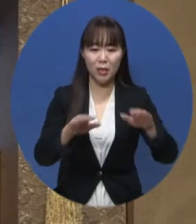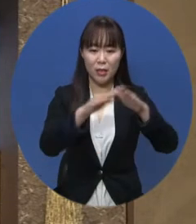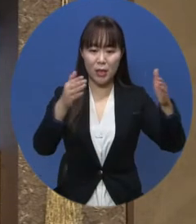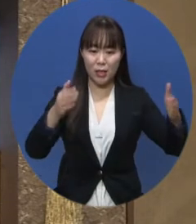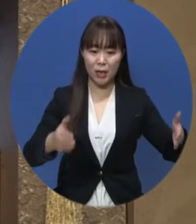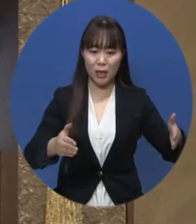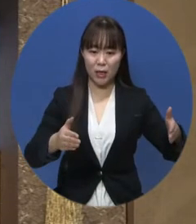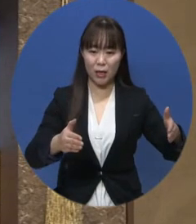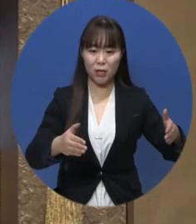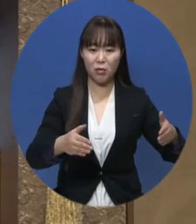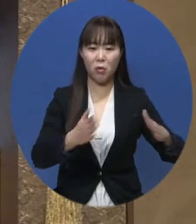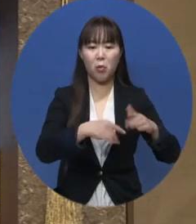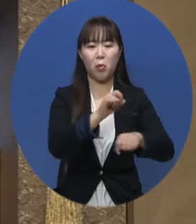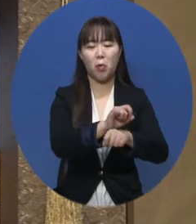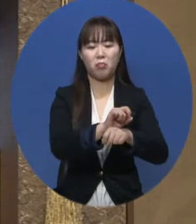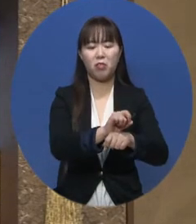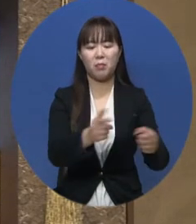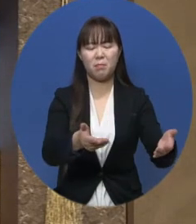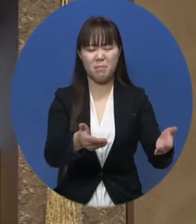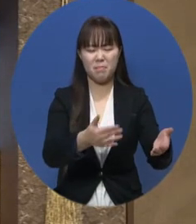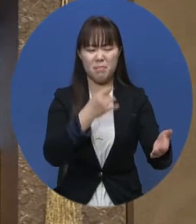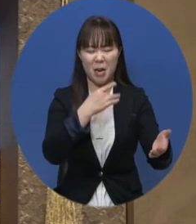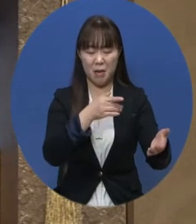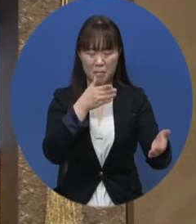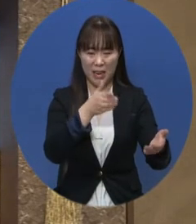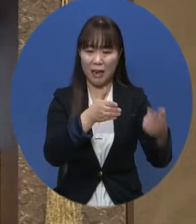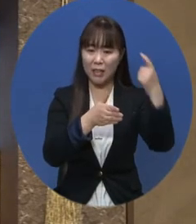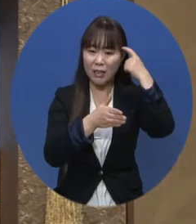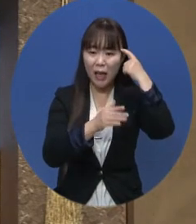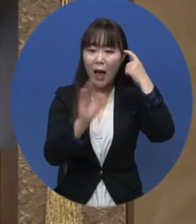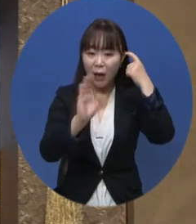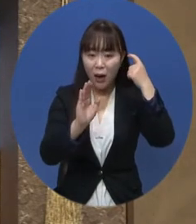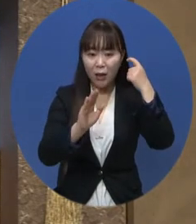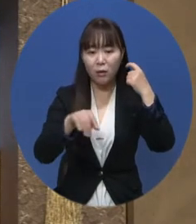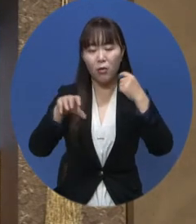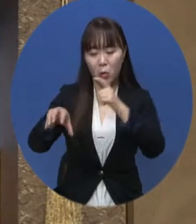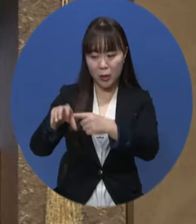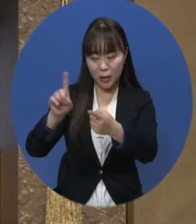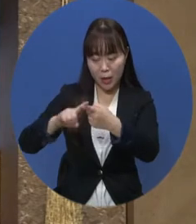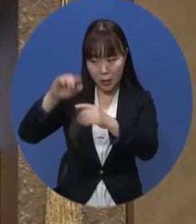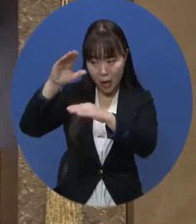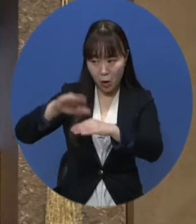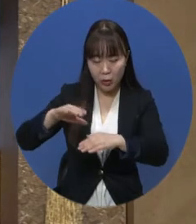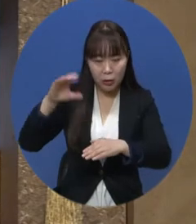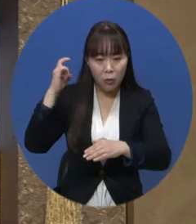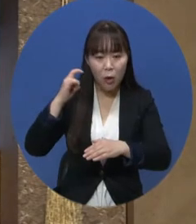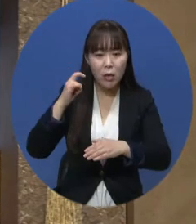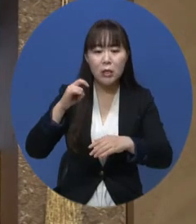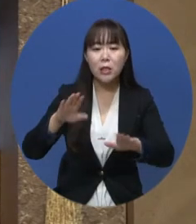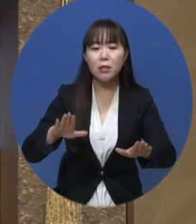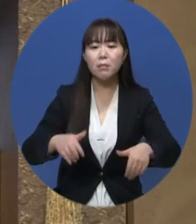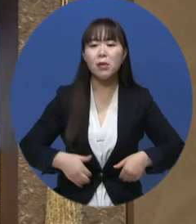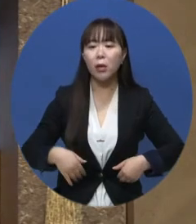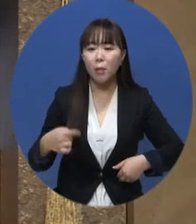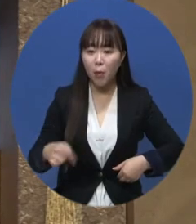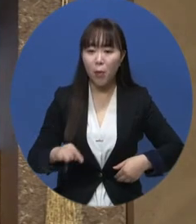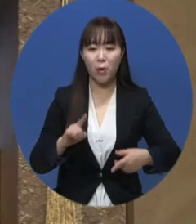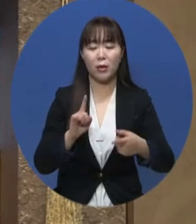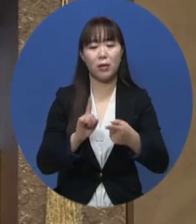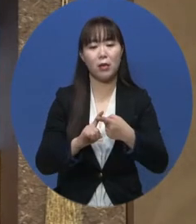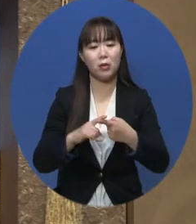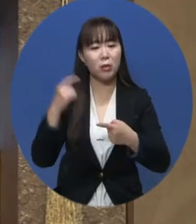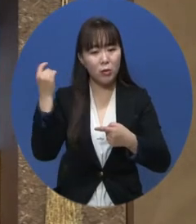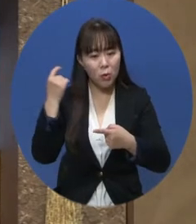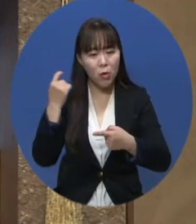책상에서 했던 그런 공무원의 인식이 아니라 네. 정말 현장 얘기를 듣고 현장에 지금 필요한 게 무엇인지 그런